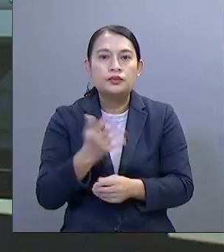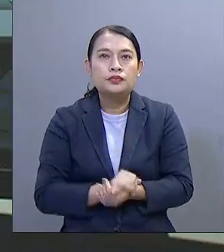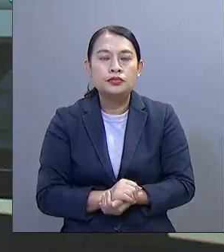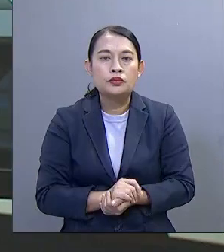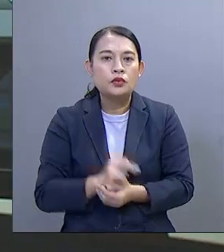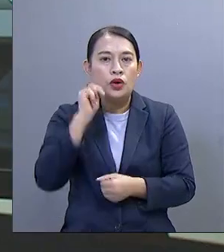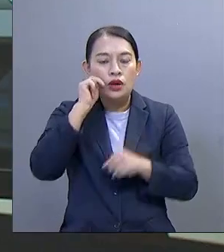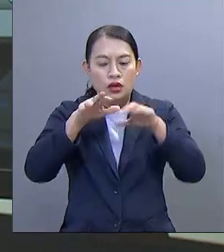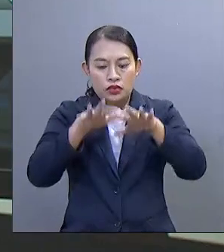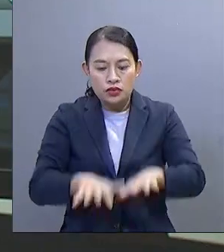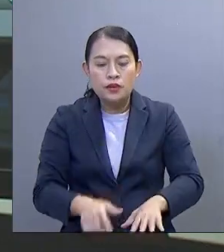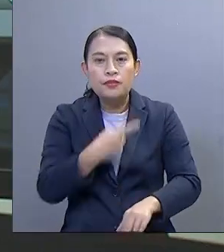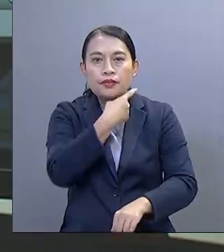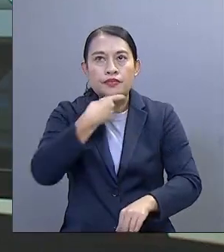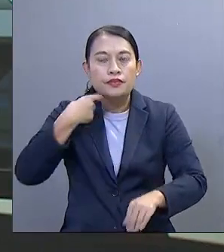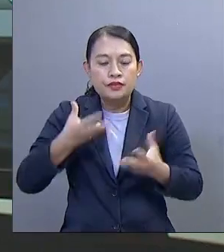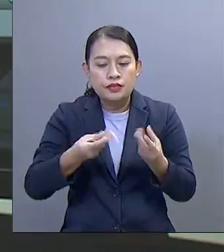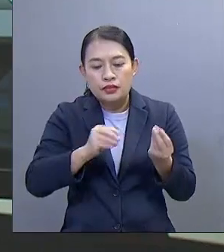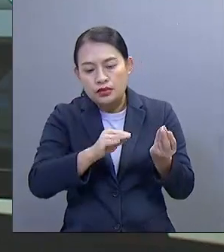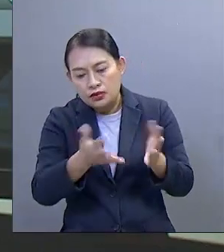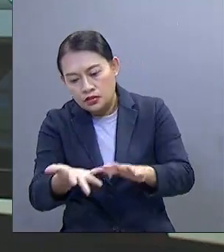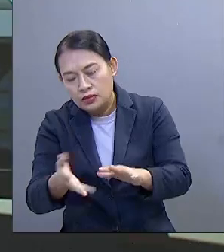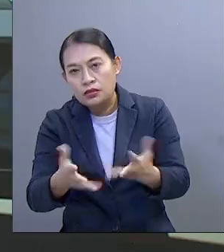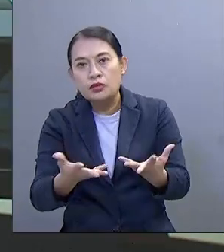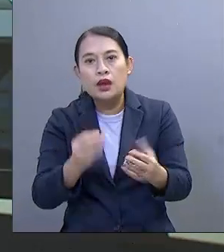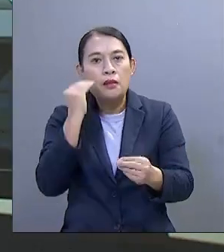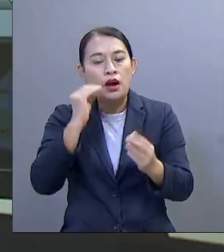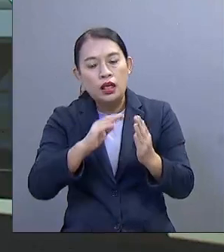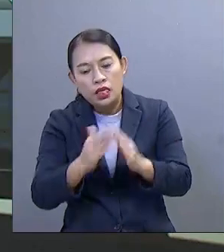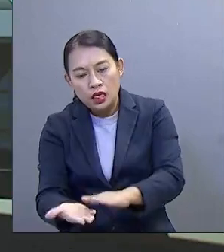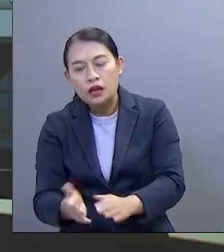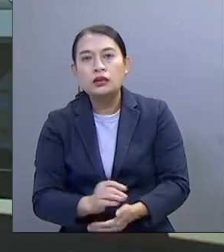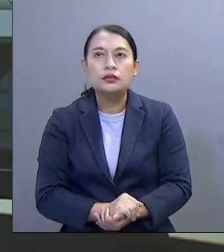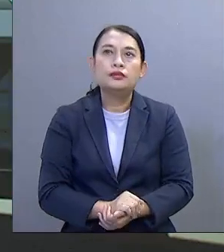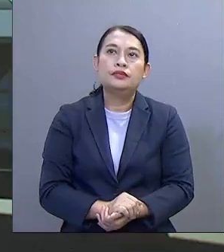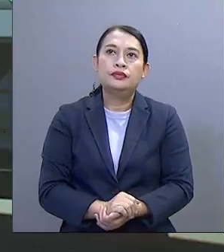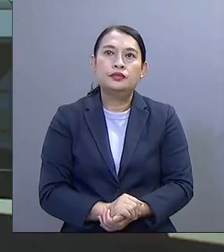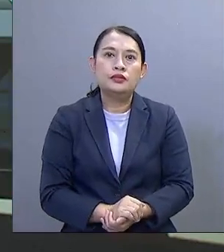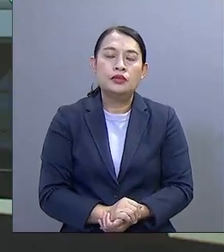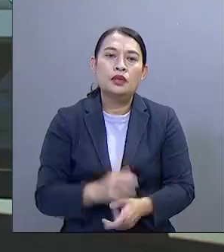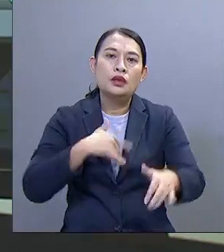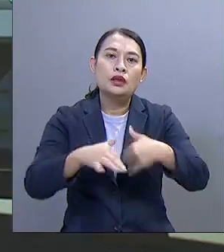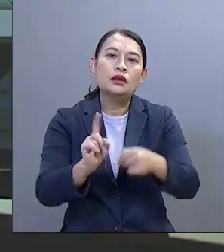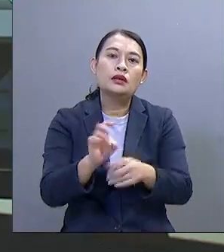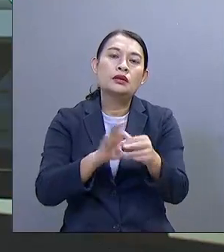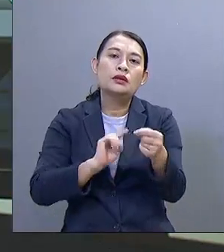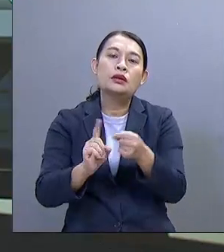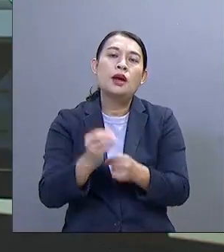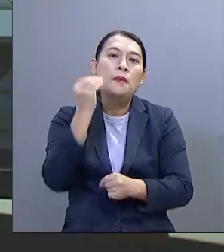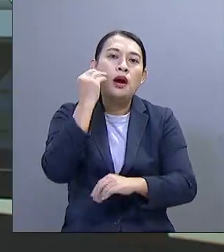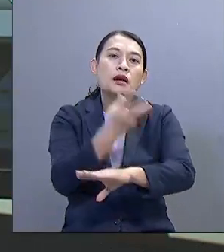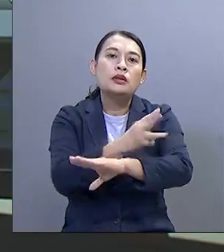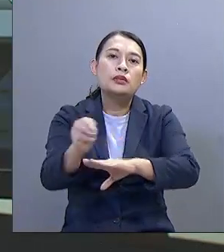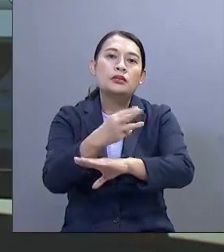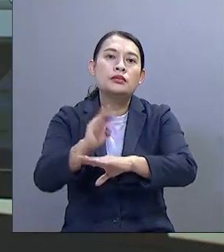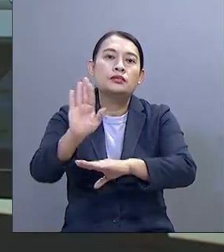้ำลดดินก็สุด ตะหิงก็พังบ้านสุดอีกนะคะเป็นความทุใจของพี่นองที่จังหวดมหาศรรคามค